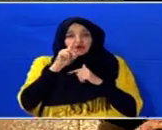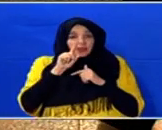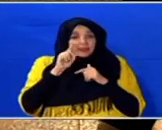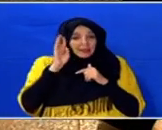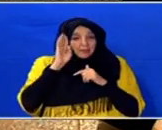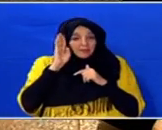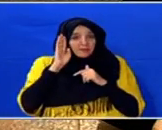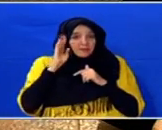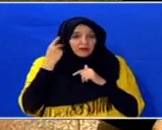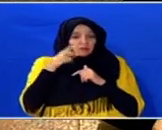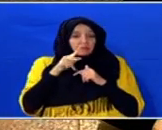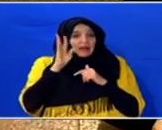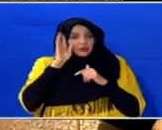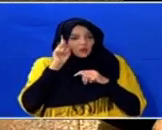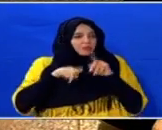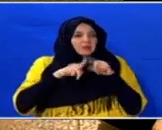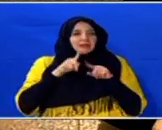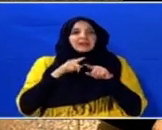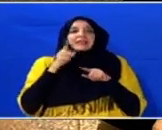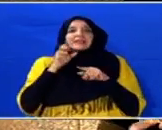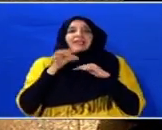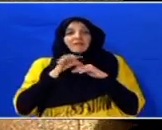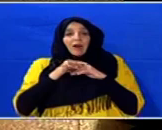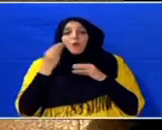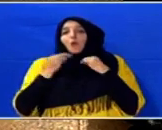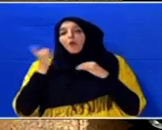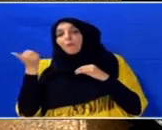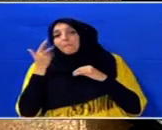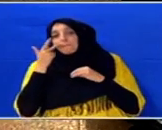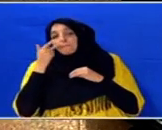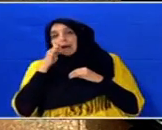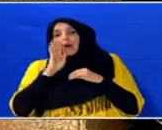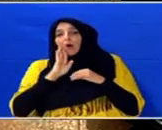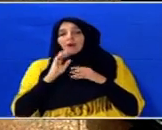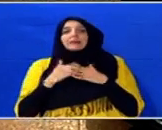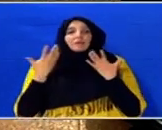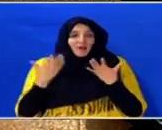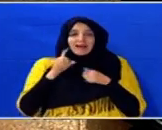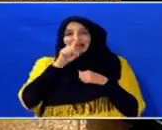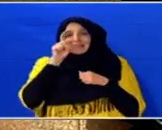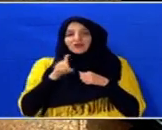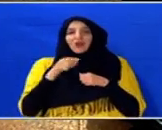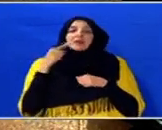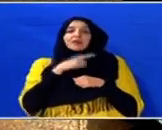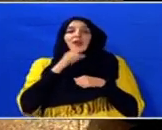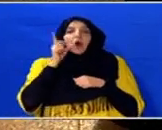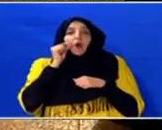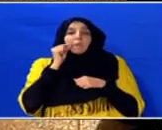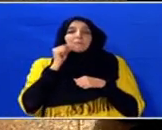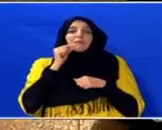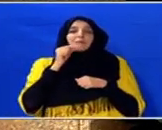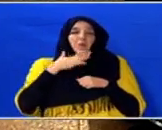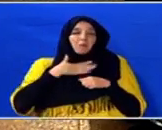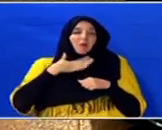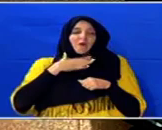الزوجة؟ الأثاث بدات الزوجة. طيب أنا علاني نعطي لك بالسؤال كي هي خدامة هو خدام. واضح